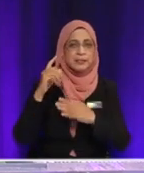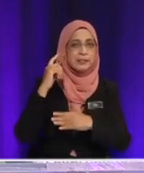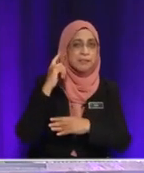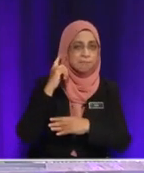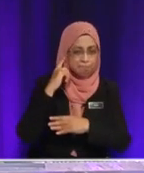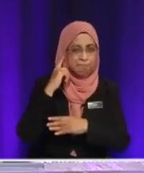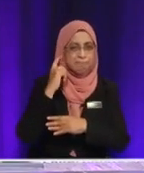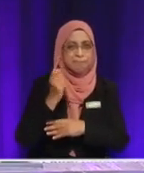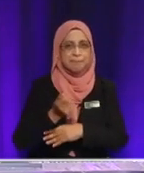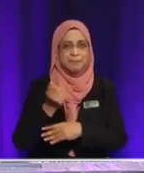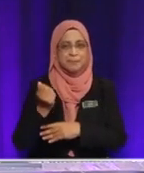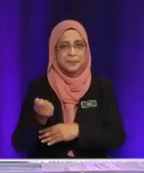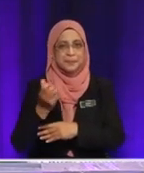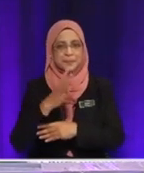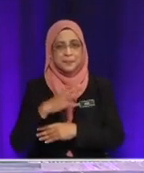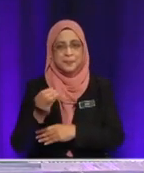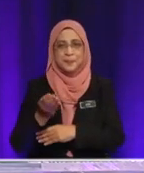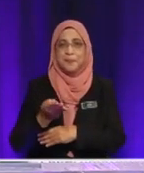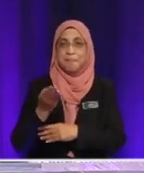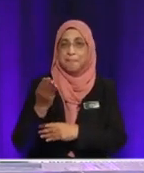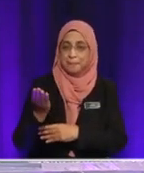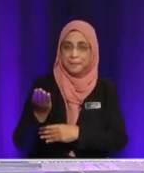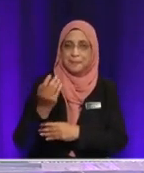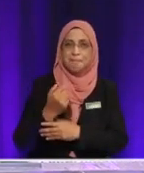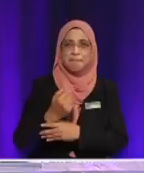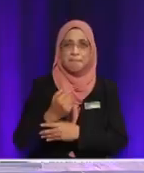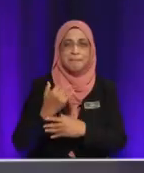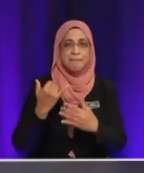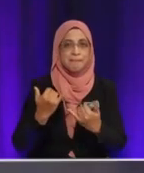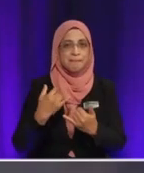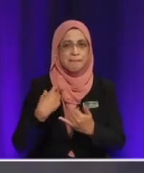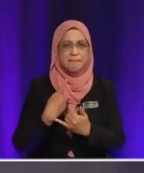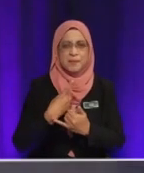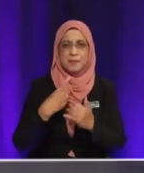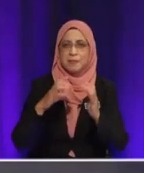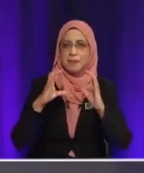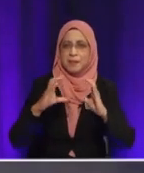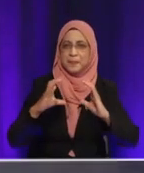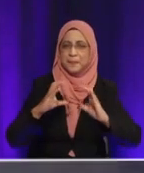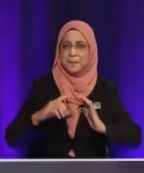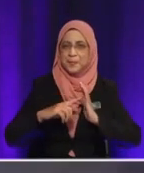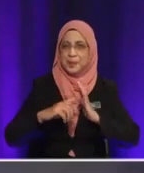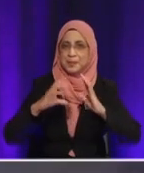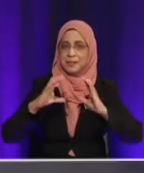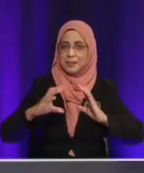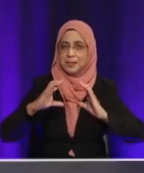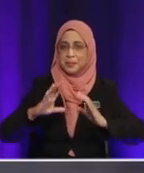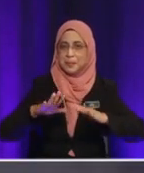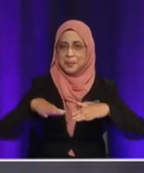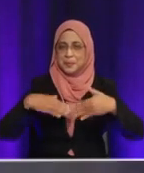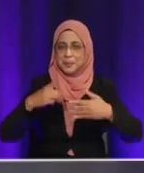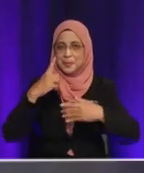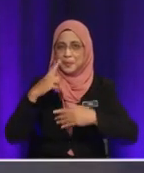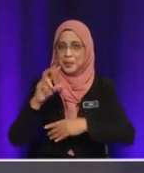khusus alatan dan bahan. Jadi cikgu, kali ini saya dengar kita nak buat demonstrasi untuk refleksologi kaki. Jadi mungkin